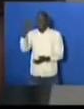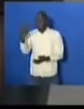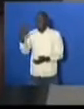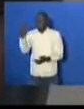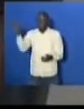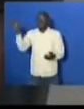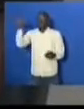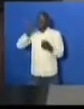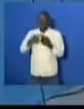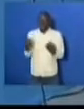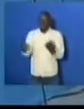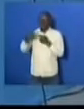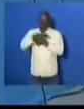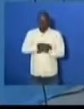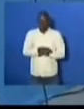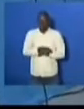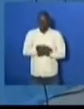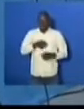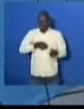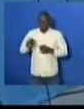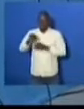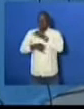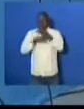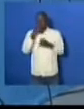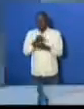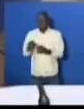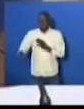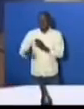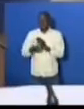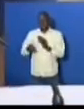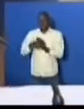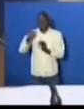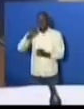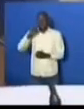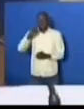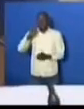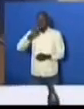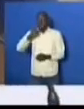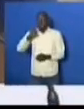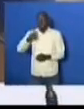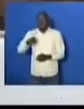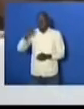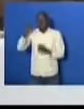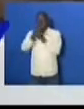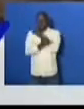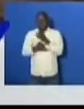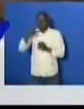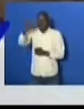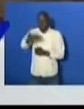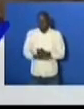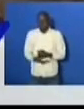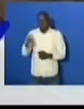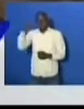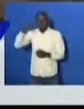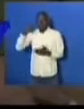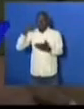jours selon les statistiques de l'agencé internationale de l'énergie atomique et les états sont invités dans intensifier